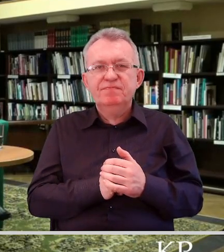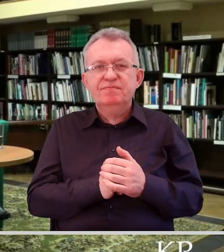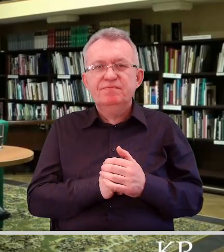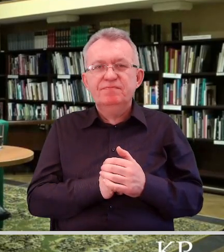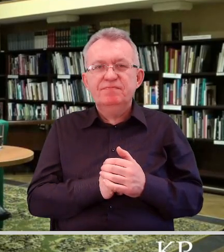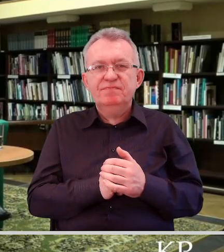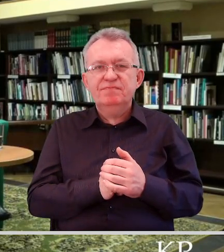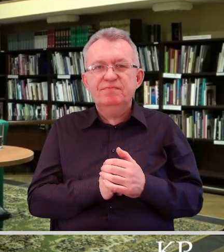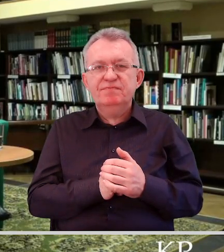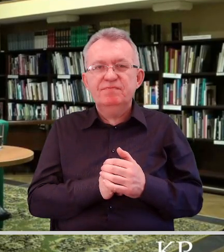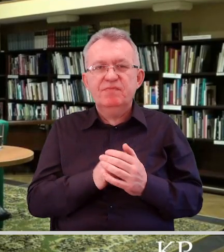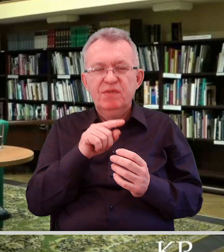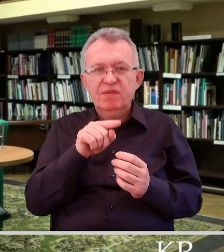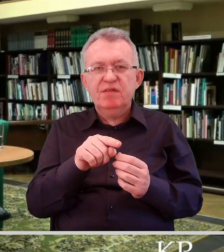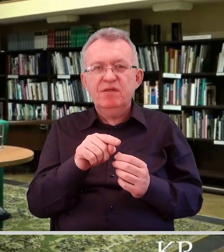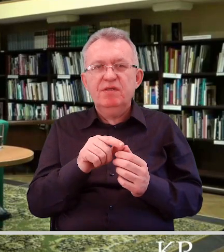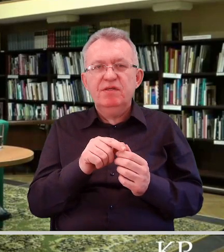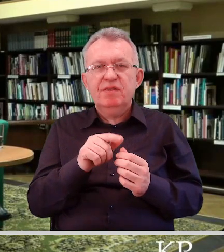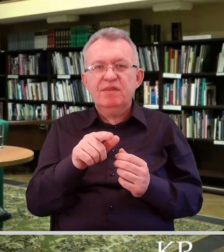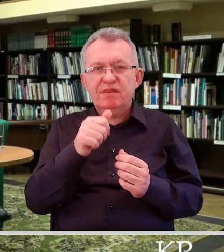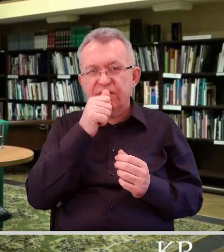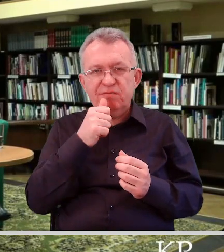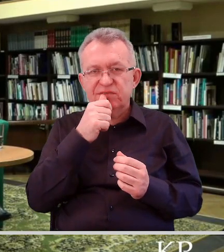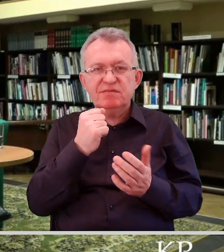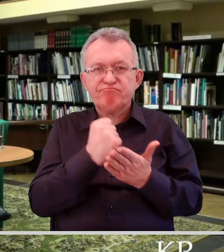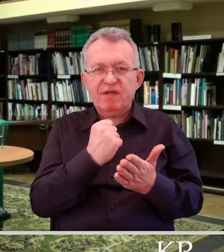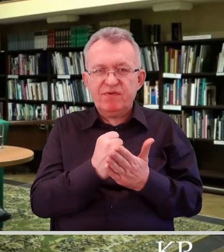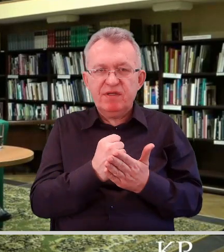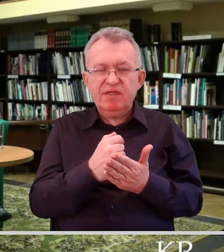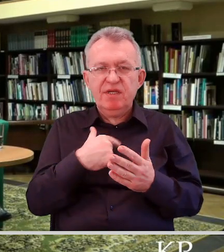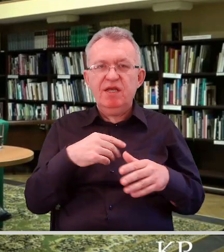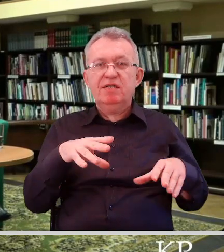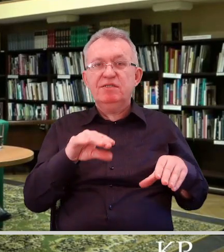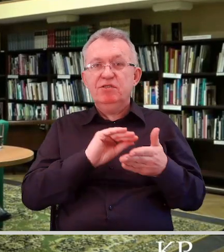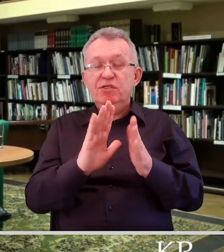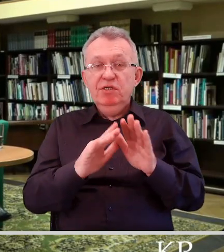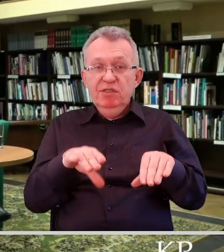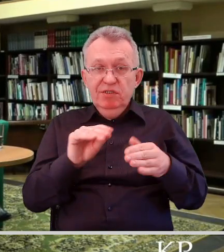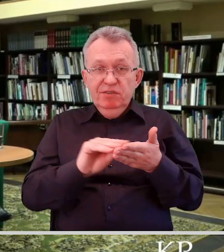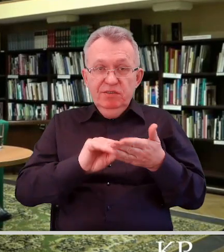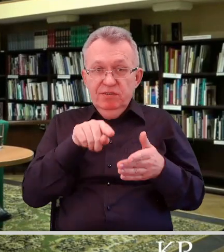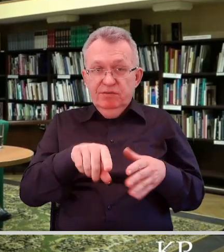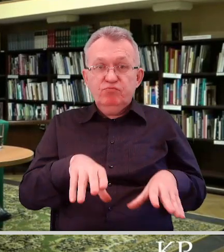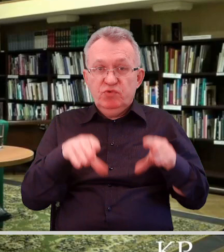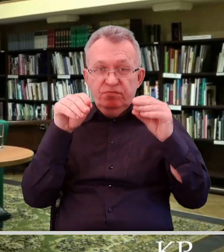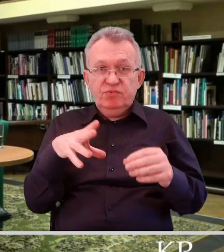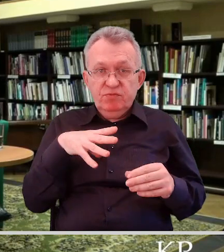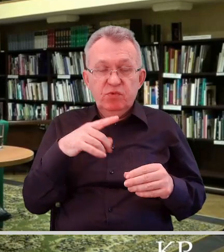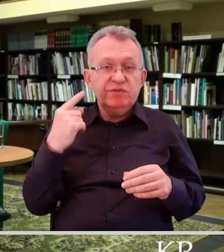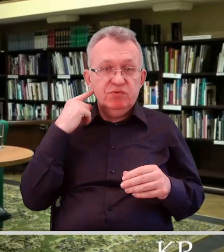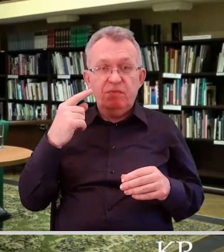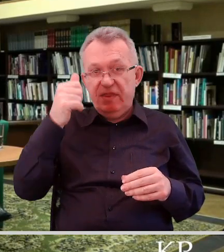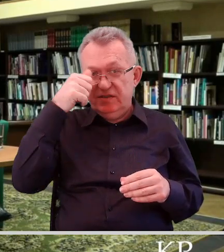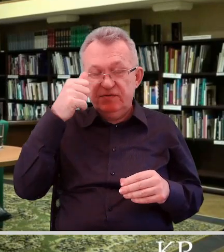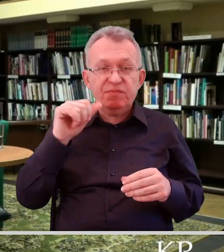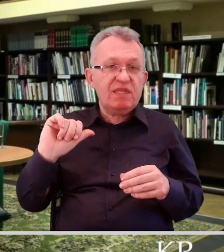Fantastycznie. No więc właśnie te z przystupą jest tajemnicza sprawa, bo ja ją zaczęłam pisać i to ja właściwie zobaczyłam, usłyszałam